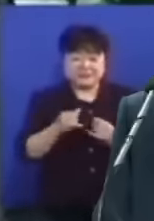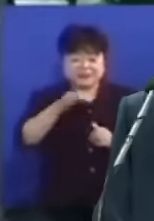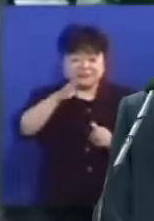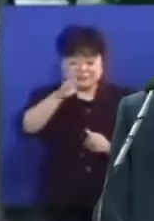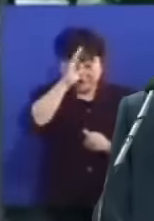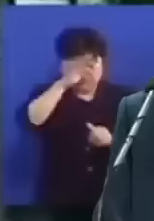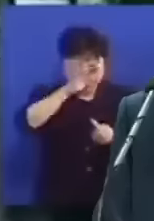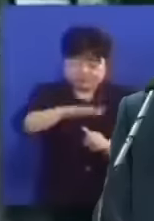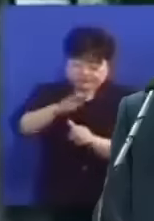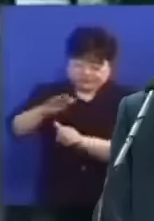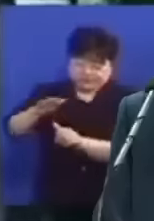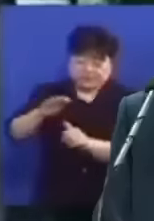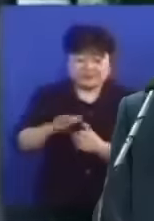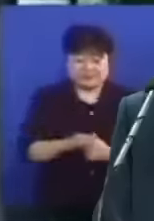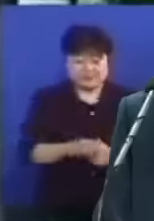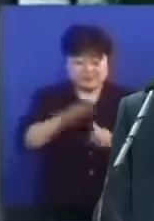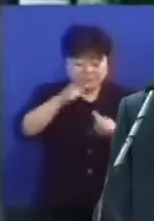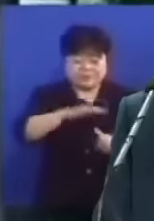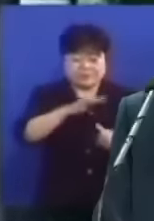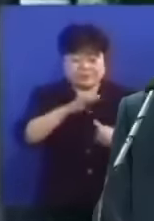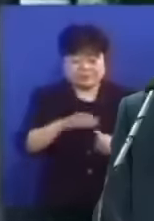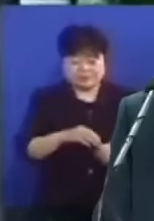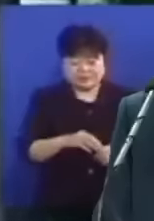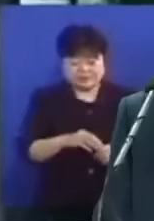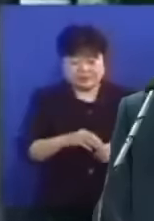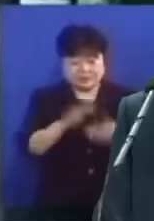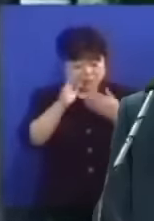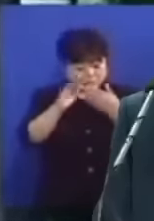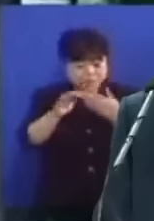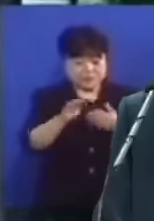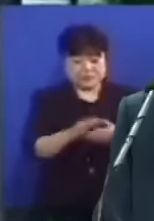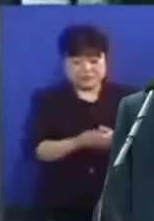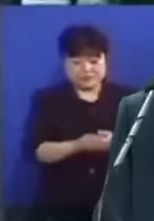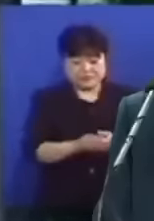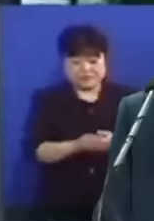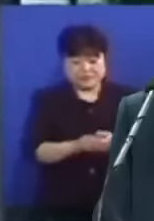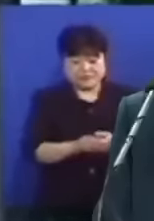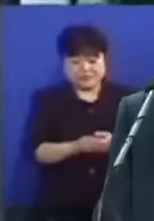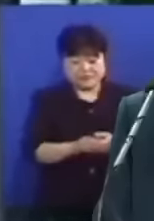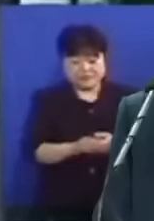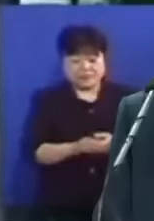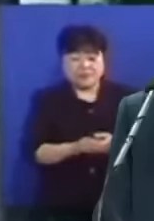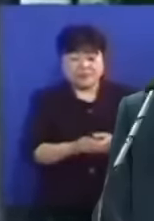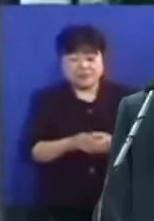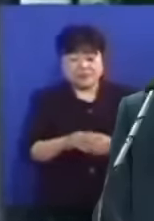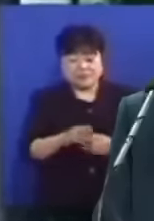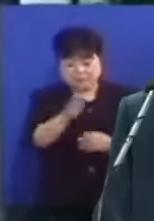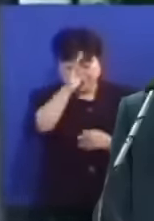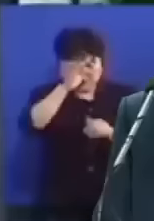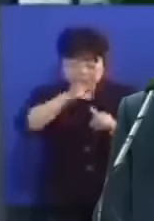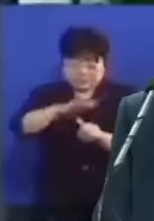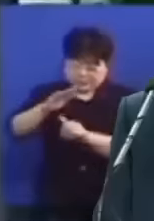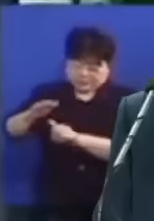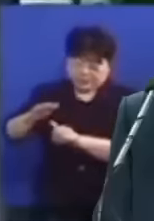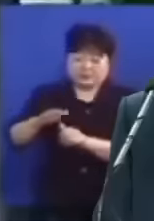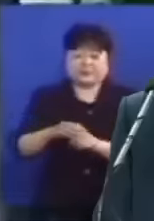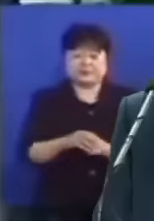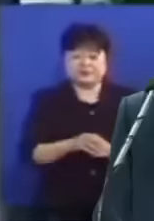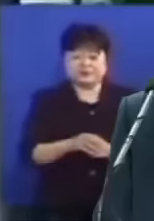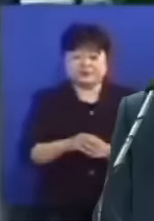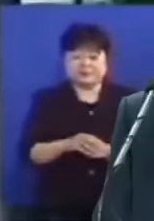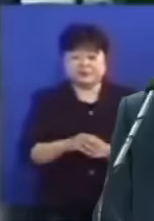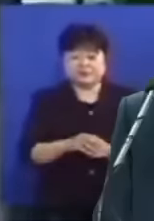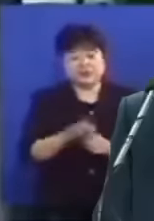않습니까? 안수하고 난 다음 아주 어려운 병은 안수하고 난 다음 어떻게